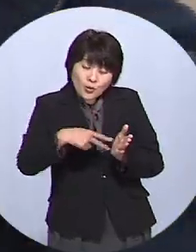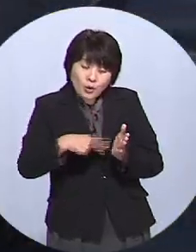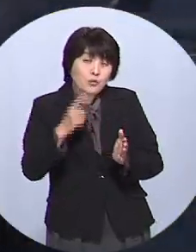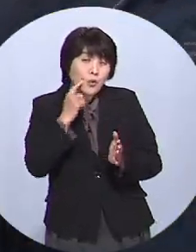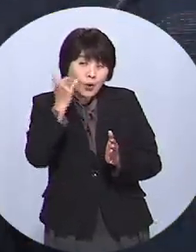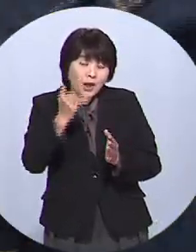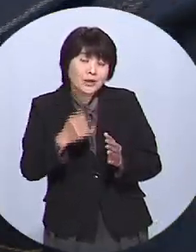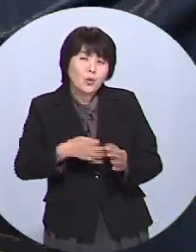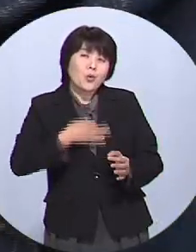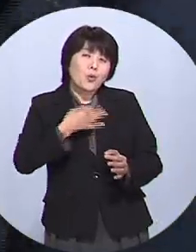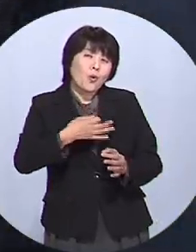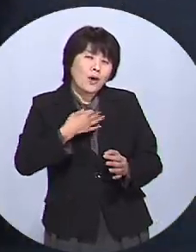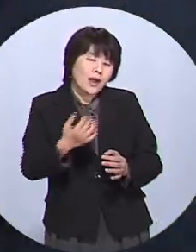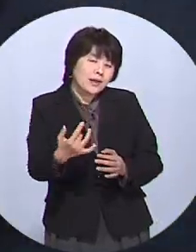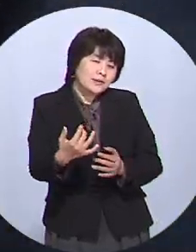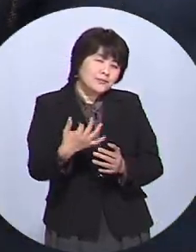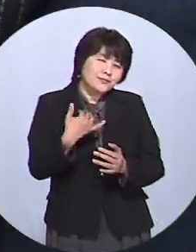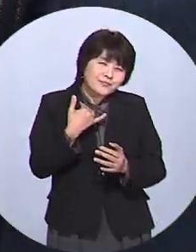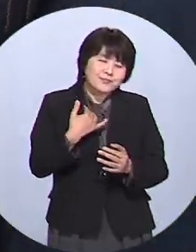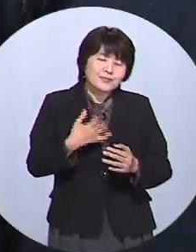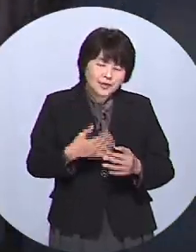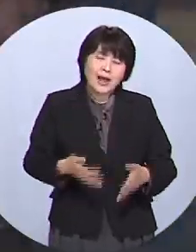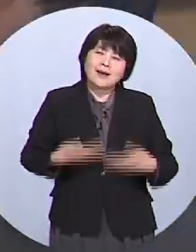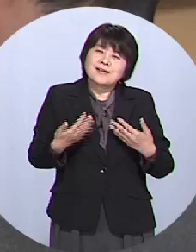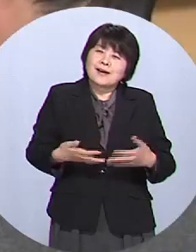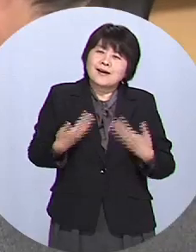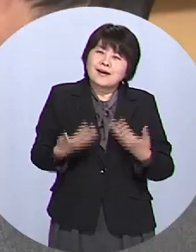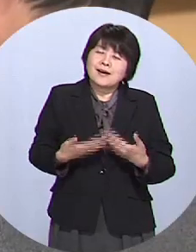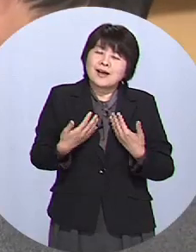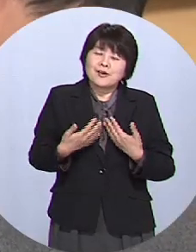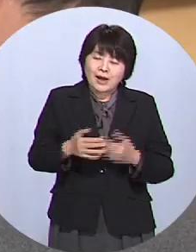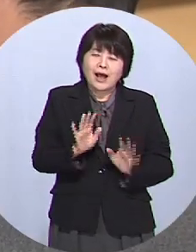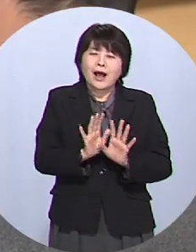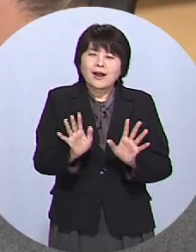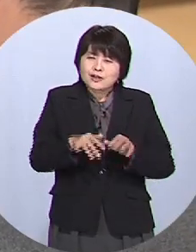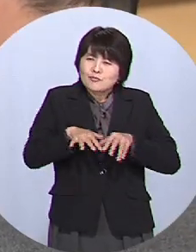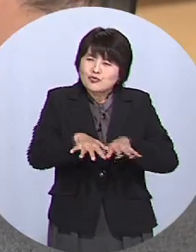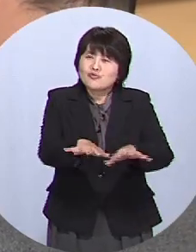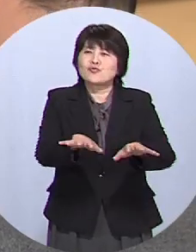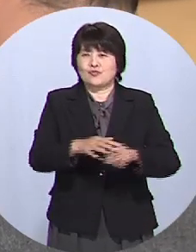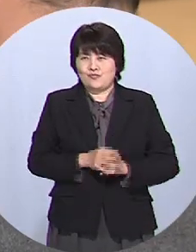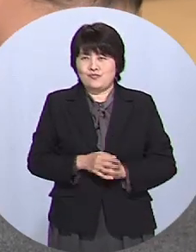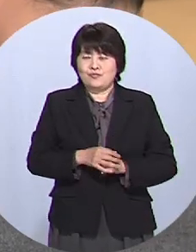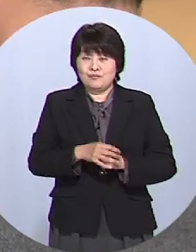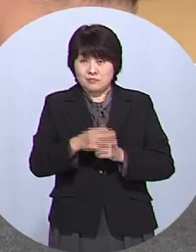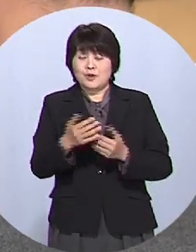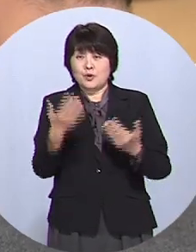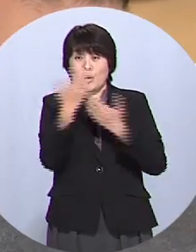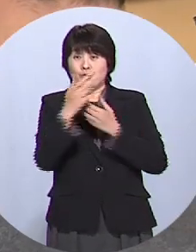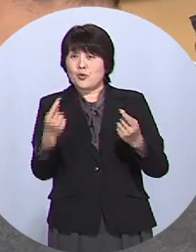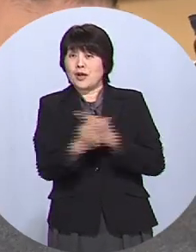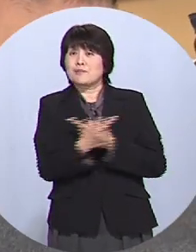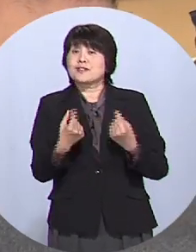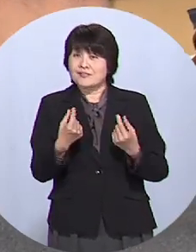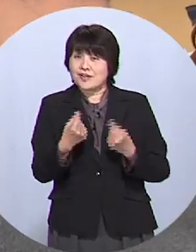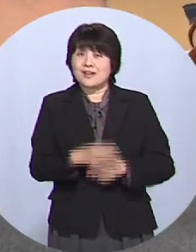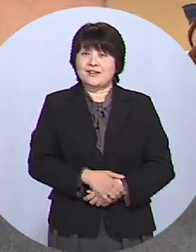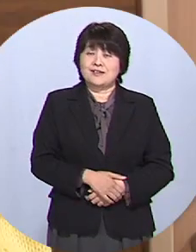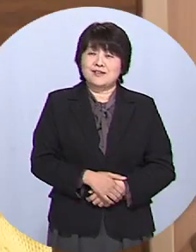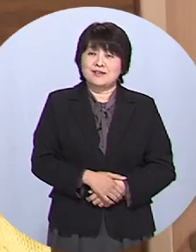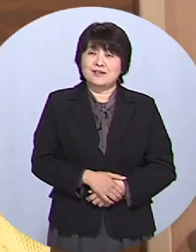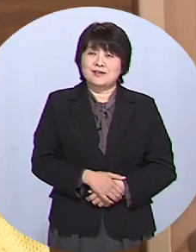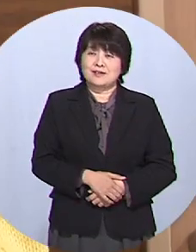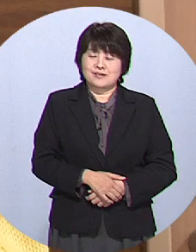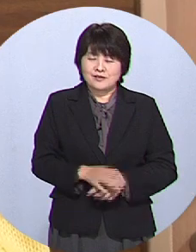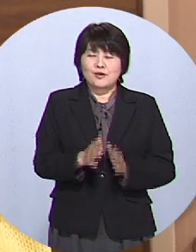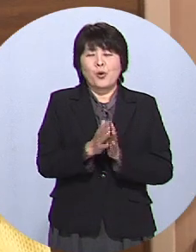の優しい声の響きや肌のぬくもりは赤ちゃんにちゃんと伝わるんですよ。 表情が変わりますもんね、うん、 本